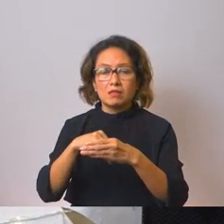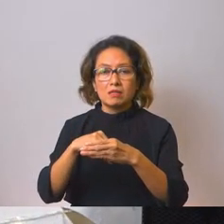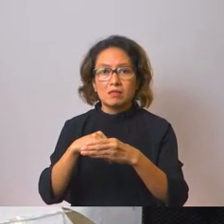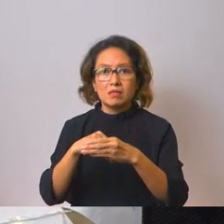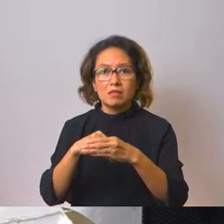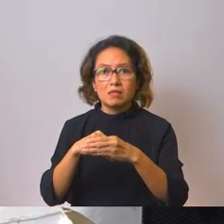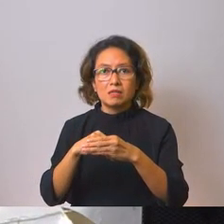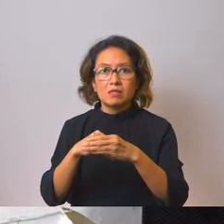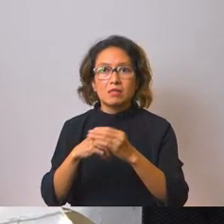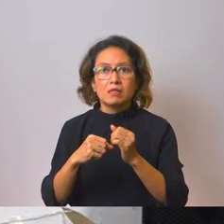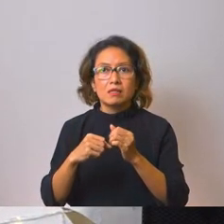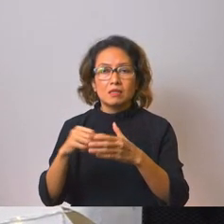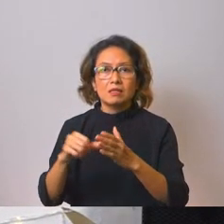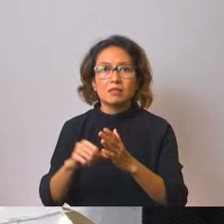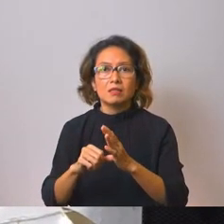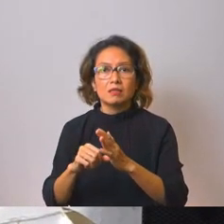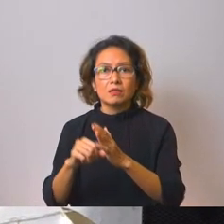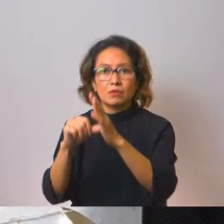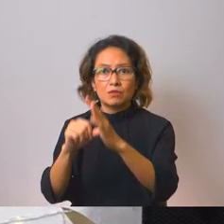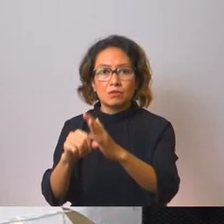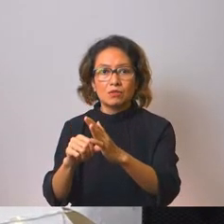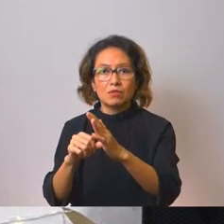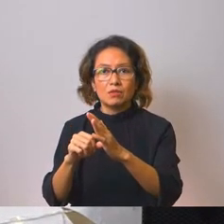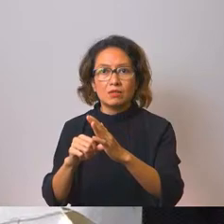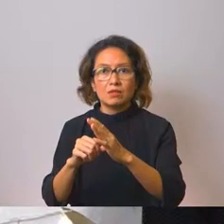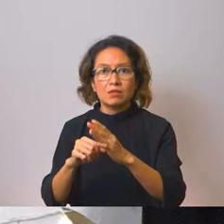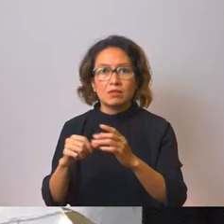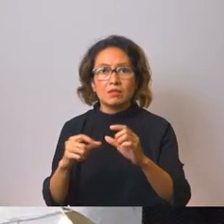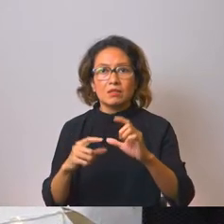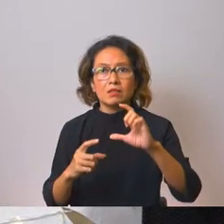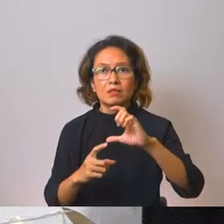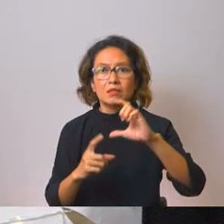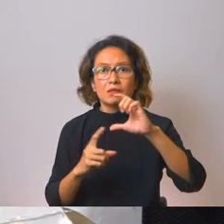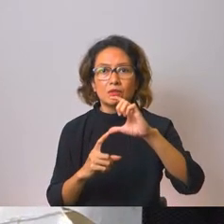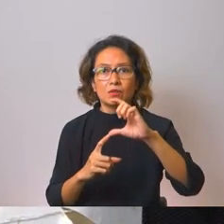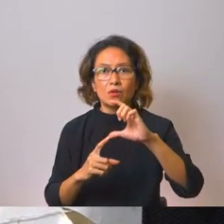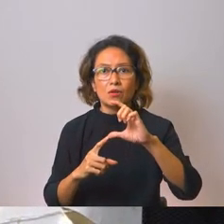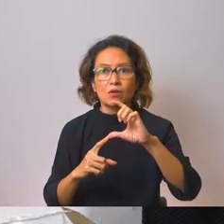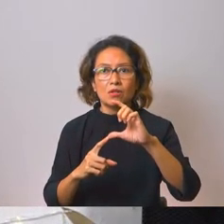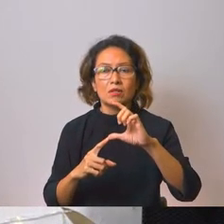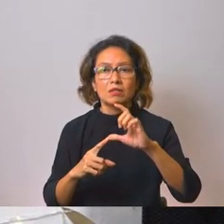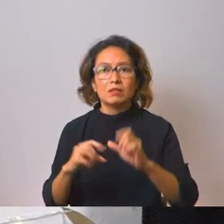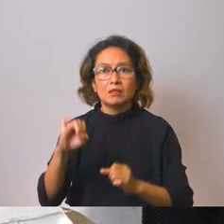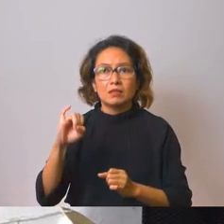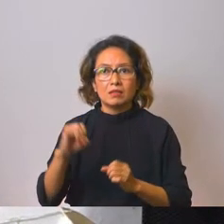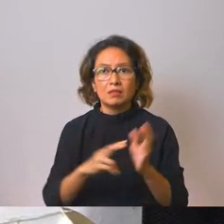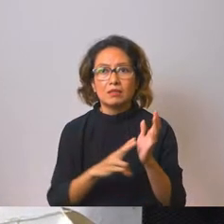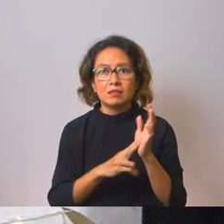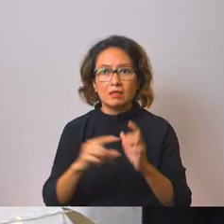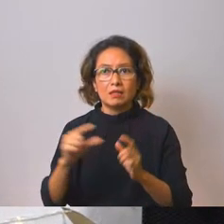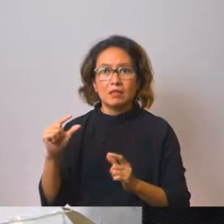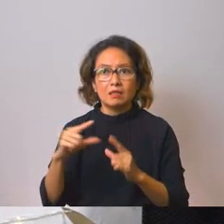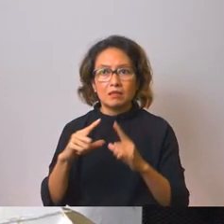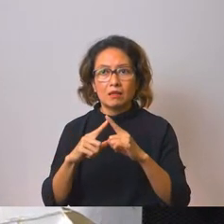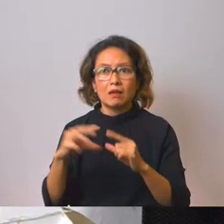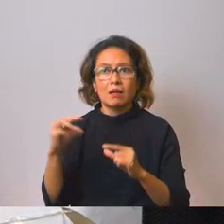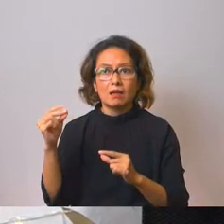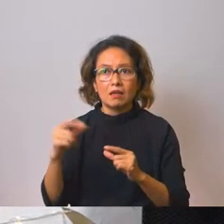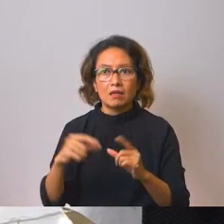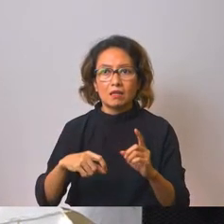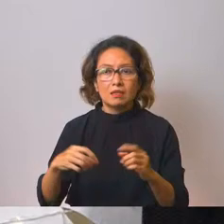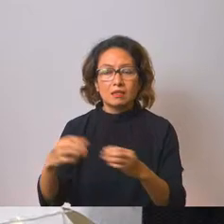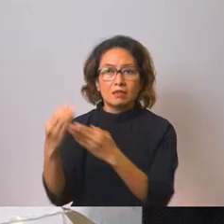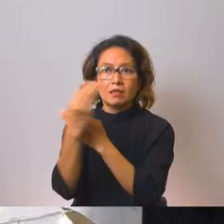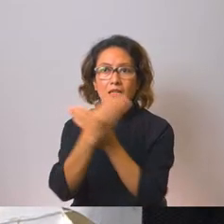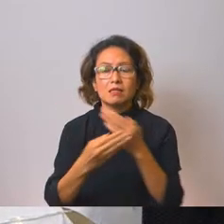Panitia Natal 2021 berkolaborasi dengan Komisi Dikesra mengadakan aksi